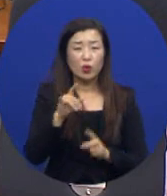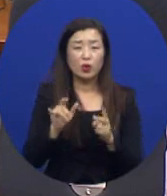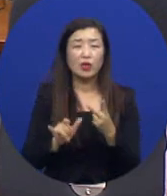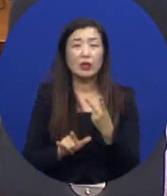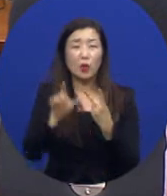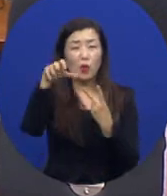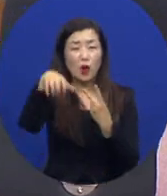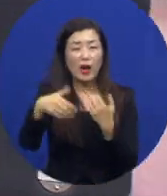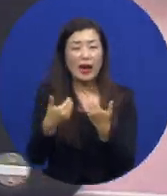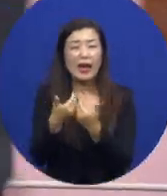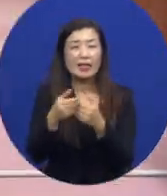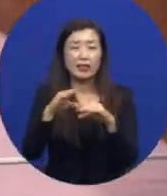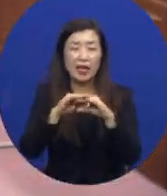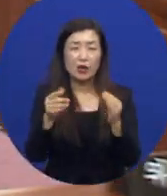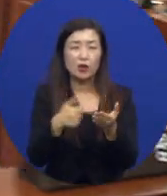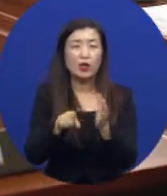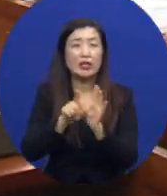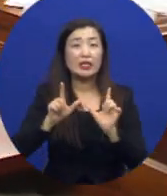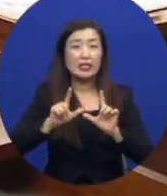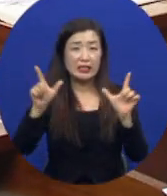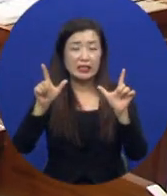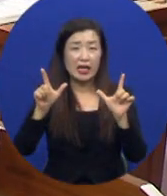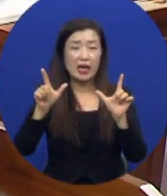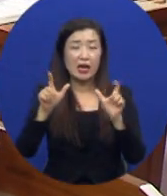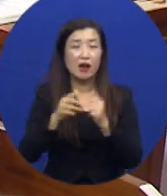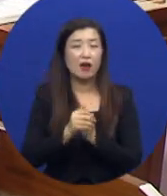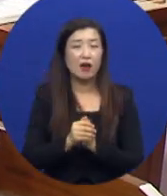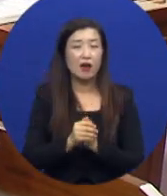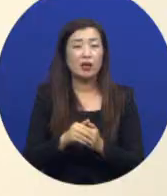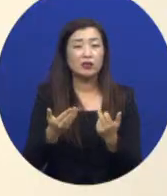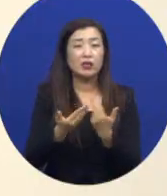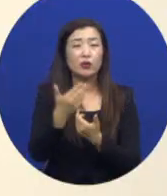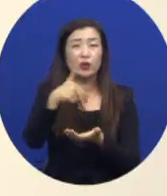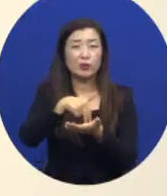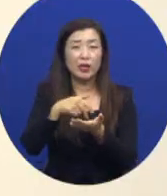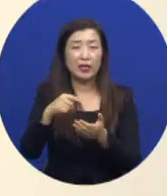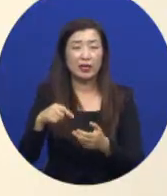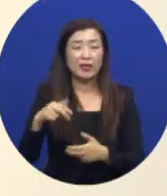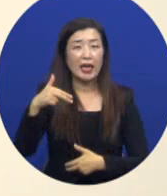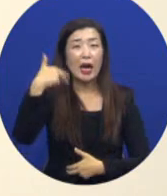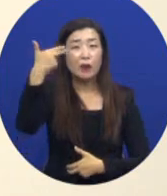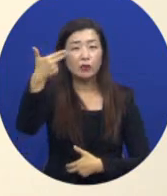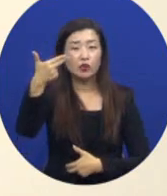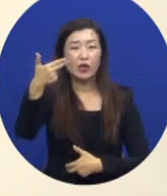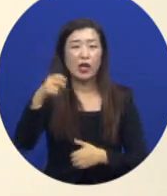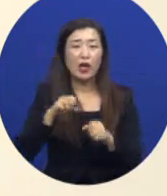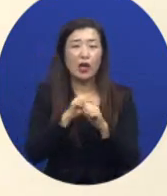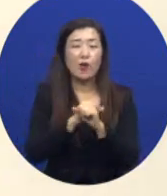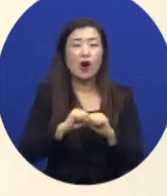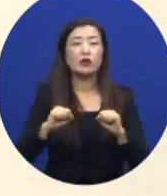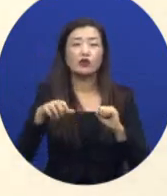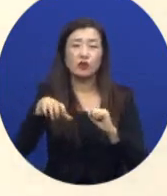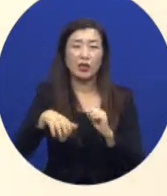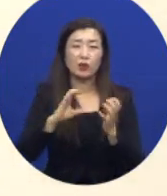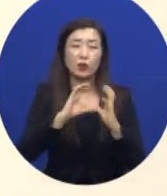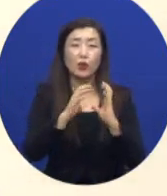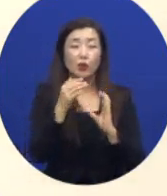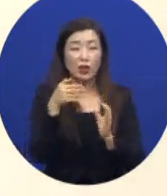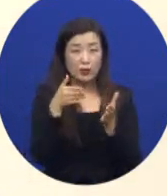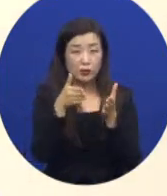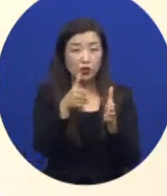갈등 해소와 관련한 일정을 묻는 의원들의 질문에 제주도는 다음 쭉 형 공안 확충한 에 대한 집중 토론 의 이후